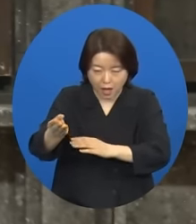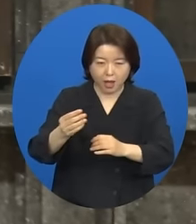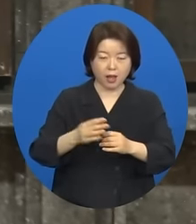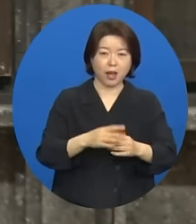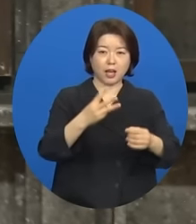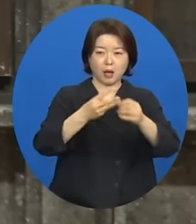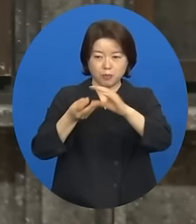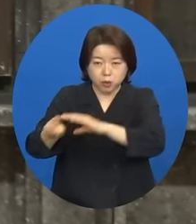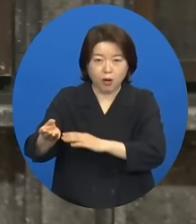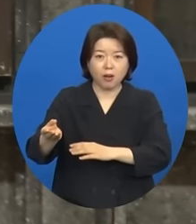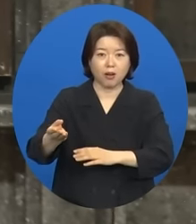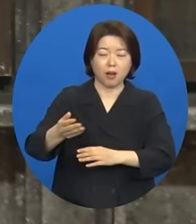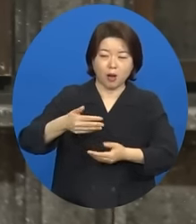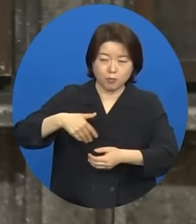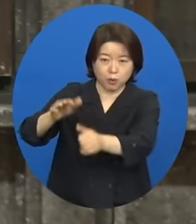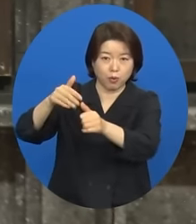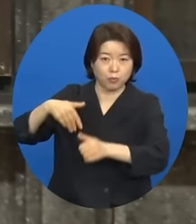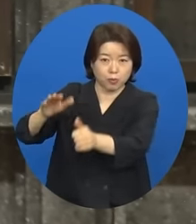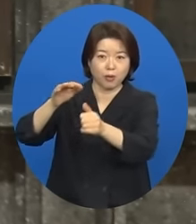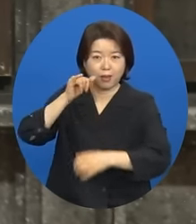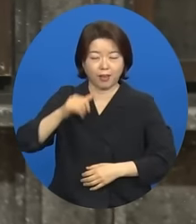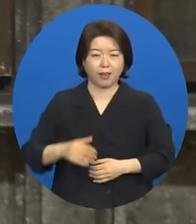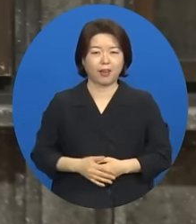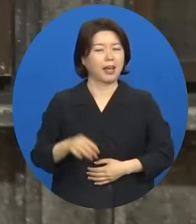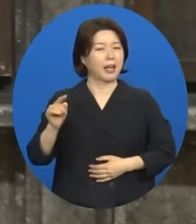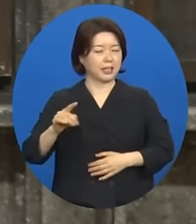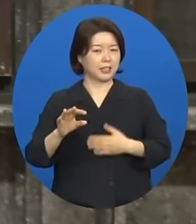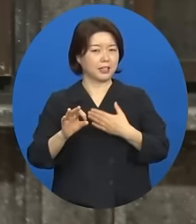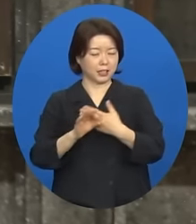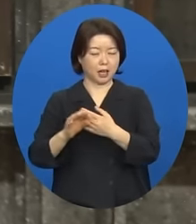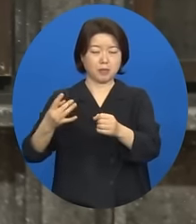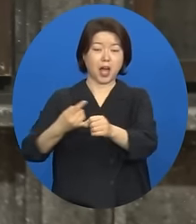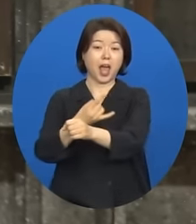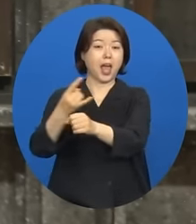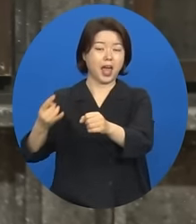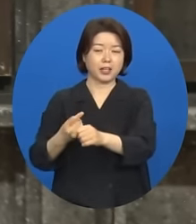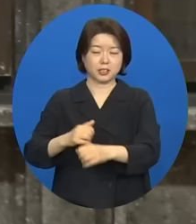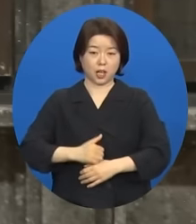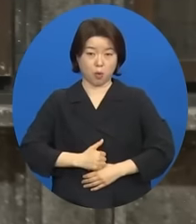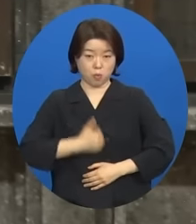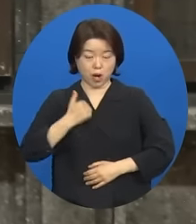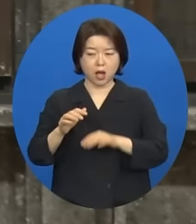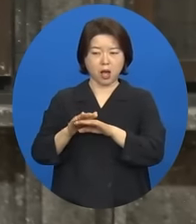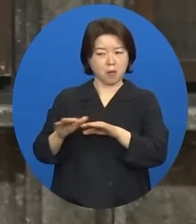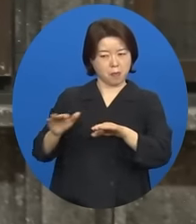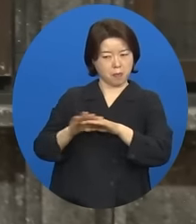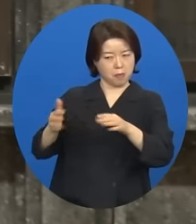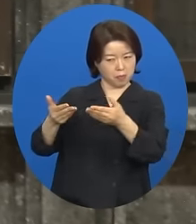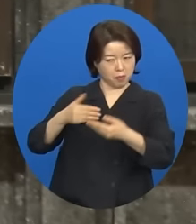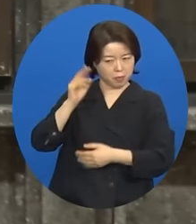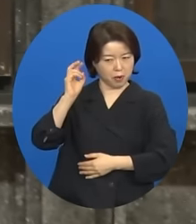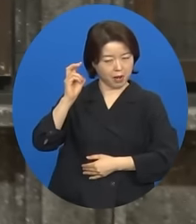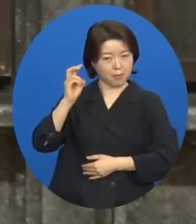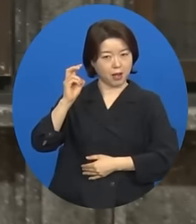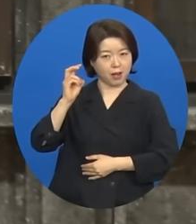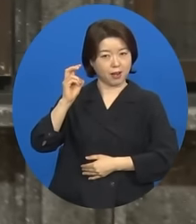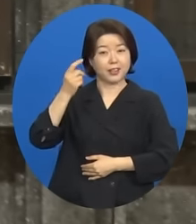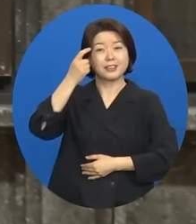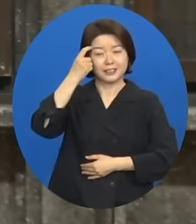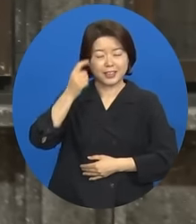번째 이렇게 하면 에서가 형 에서가 좀 화를 풀지 않을까.